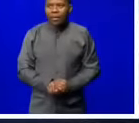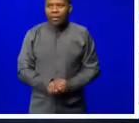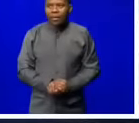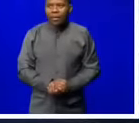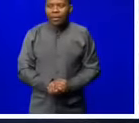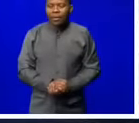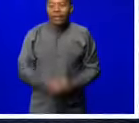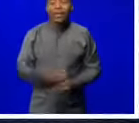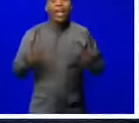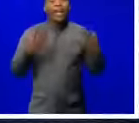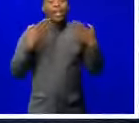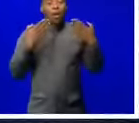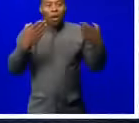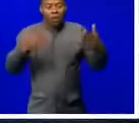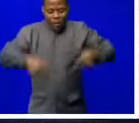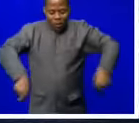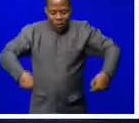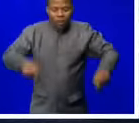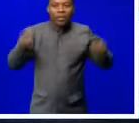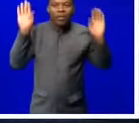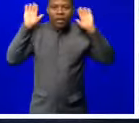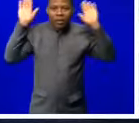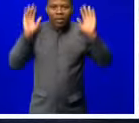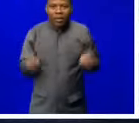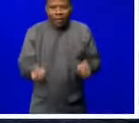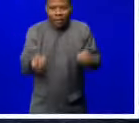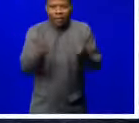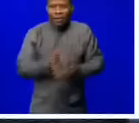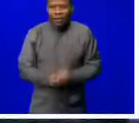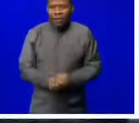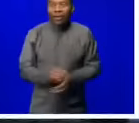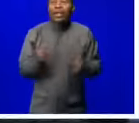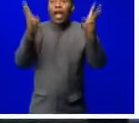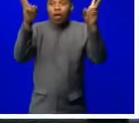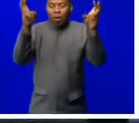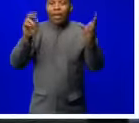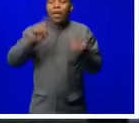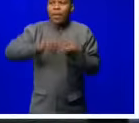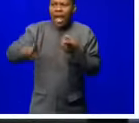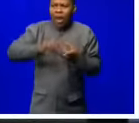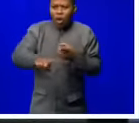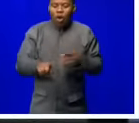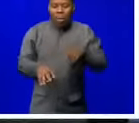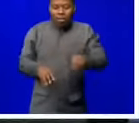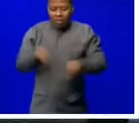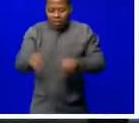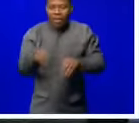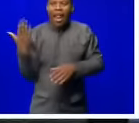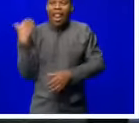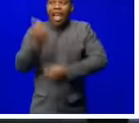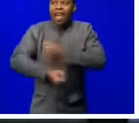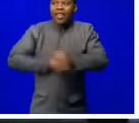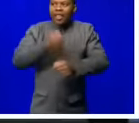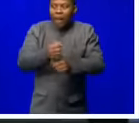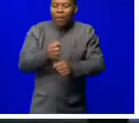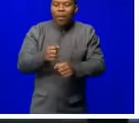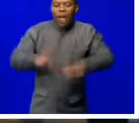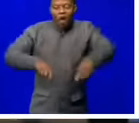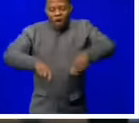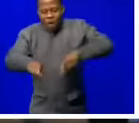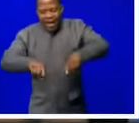ngetihloko Siyabonga mamthiyane mhlambe nje ndawu sicacaba kancane ngitsinze temidlalo wechess lapho khona sibonile ukuthi eminyakeni lephelile bebasolo